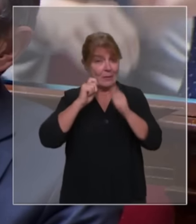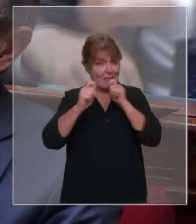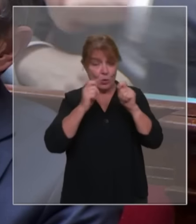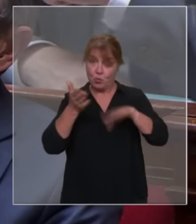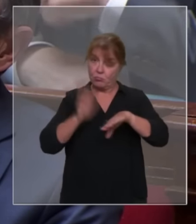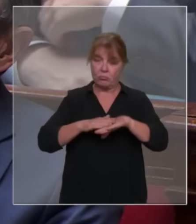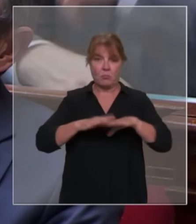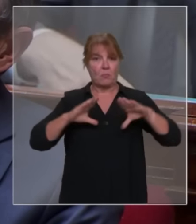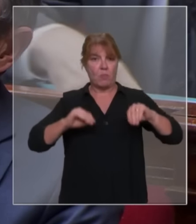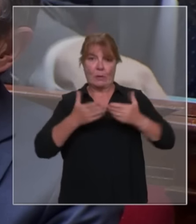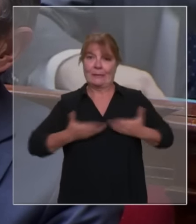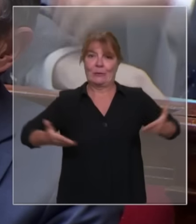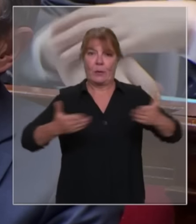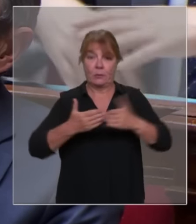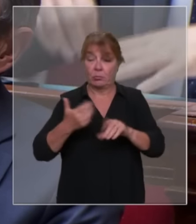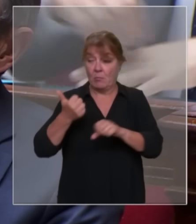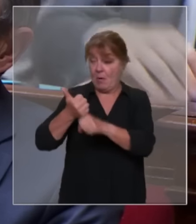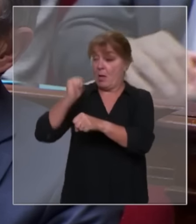pragmatisme. L'an dernier,